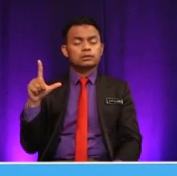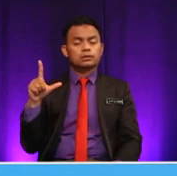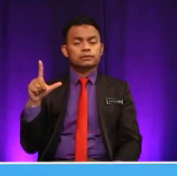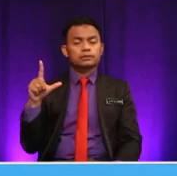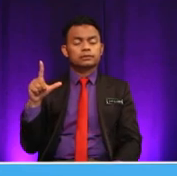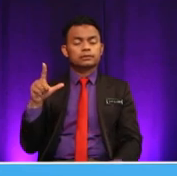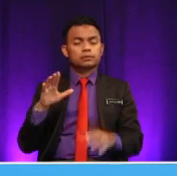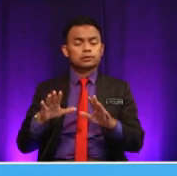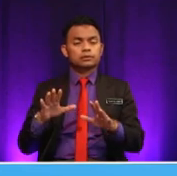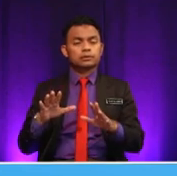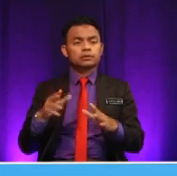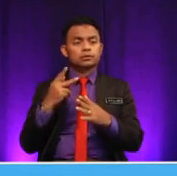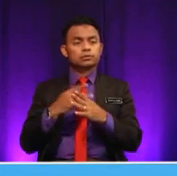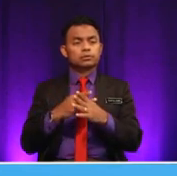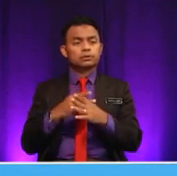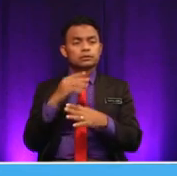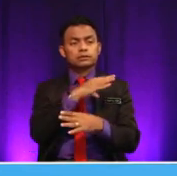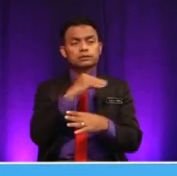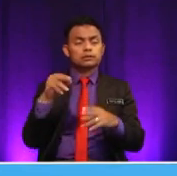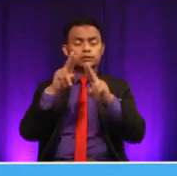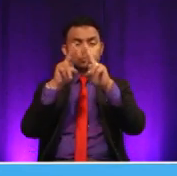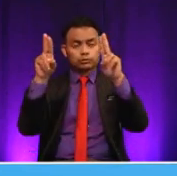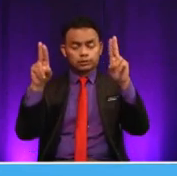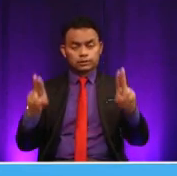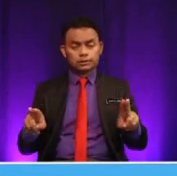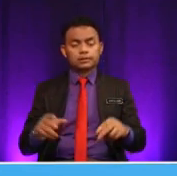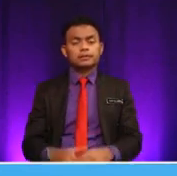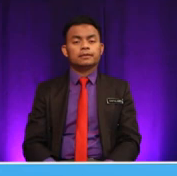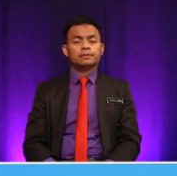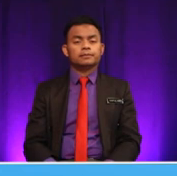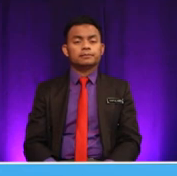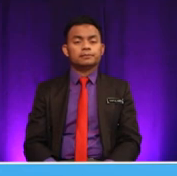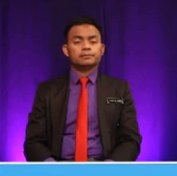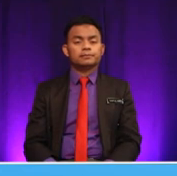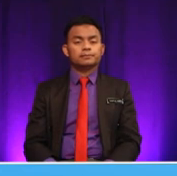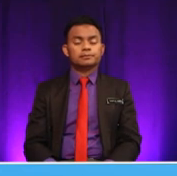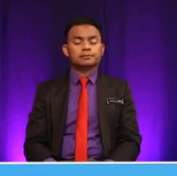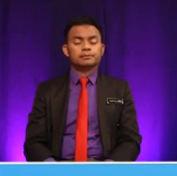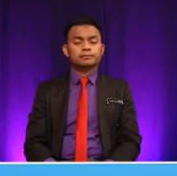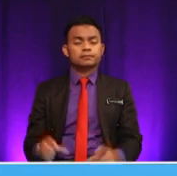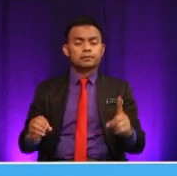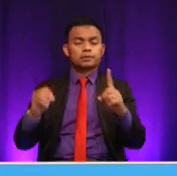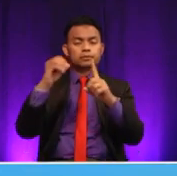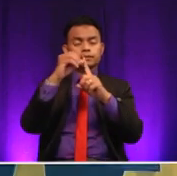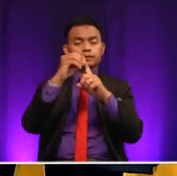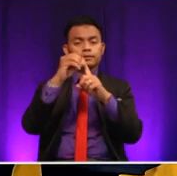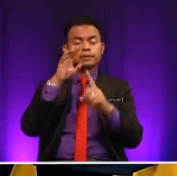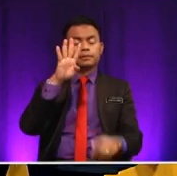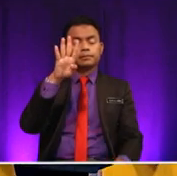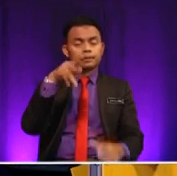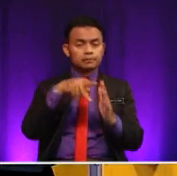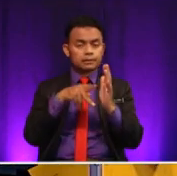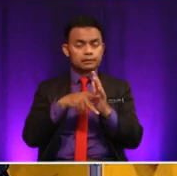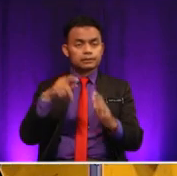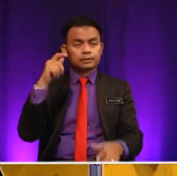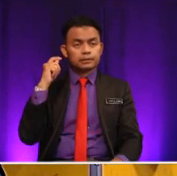komponen dan ujian selanjutnya suka kadang-kadang Oke jadi objektifnya pe empat kali tadi objektif